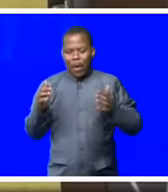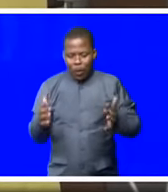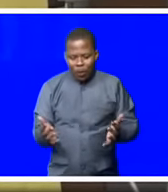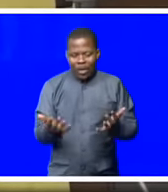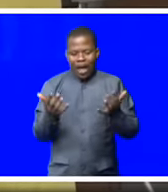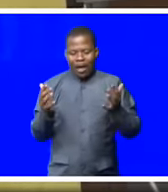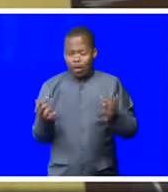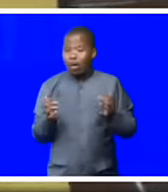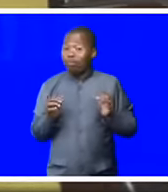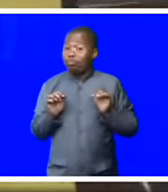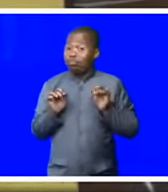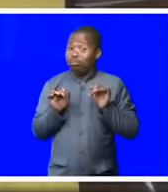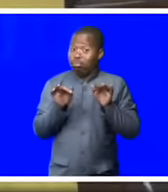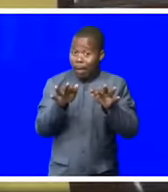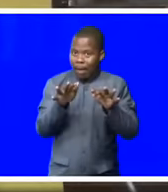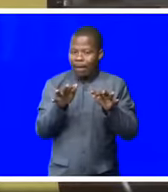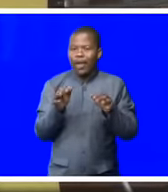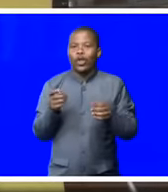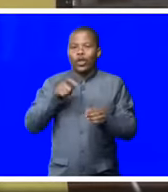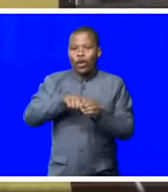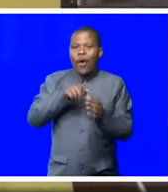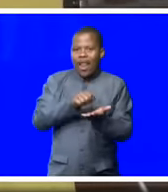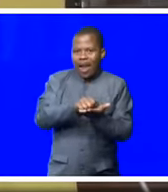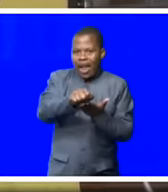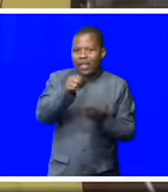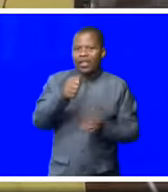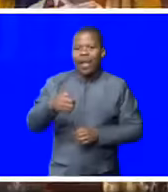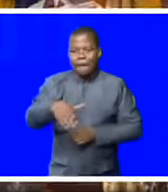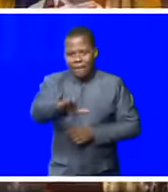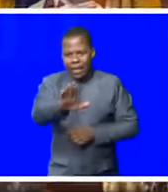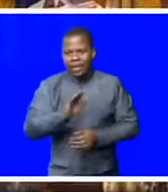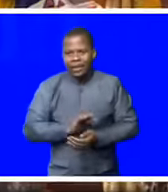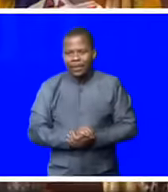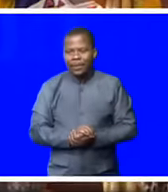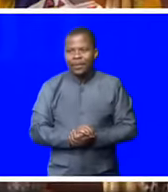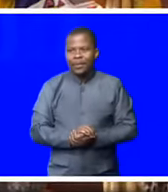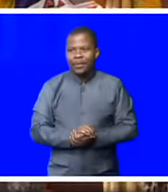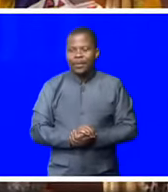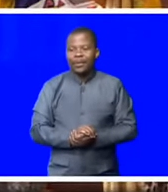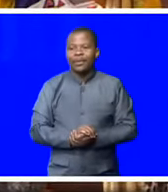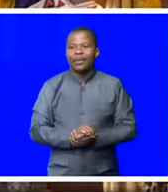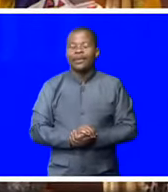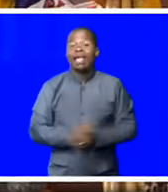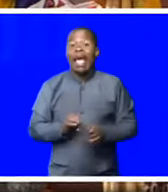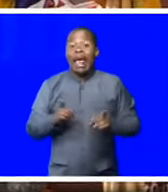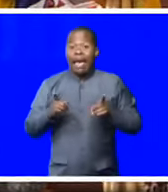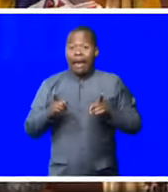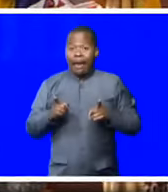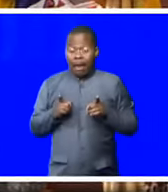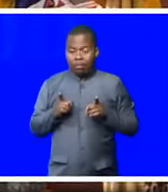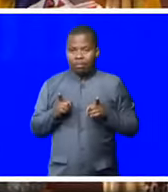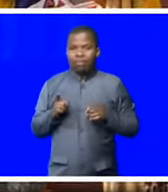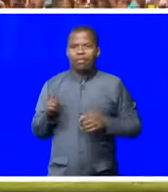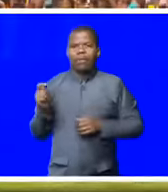nembala athi usukumele lombuthano imvuna yembali nonduduzo zubuko ithi